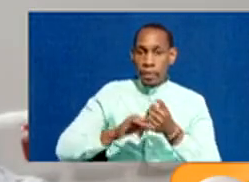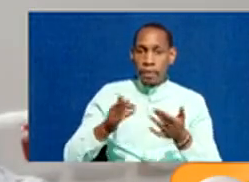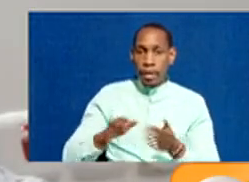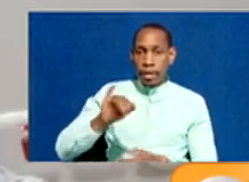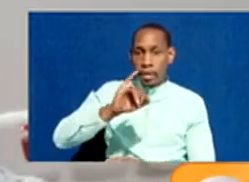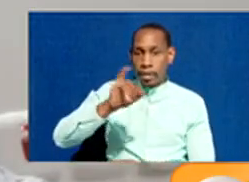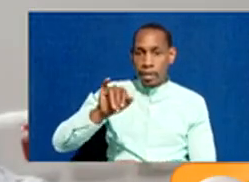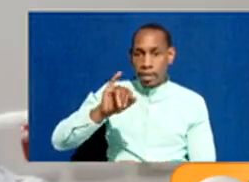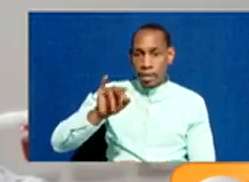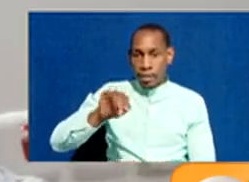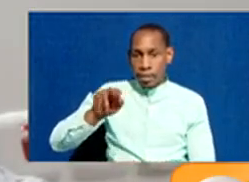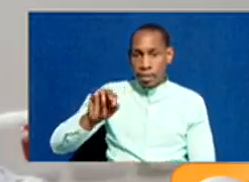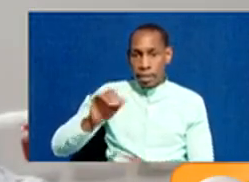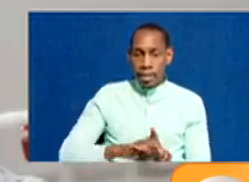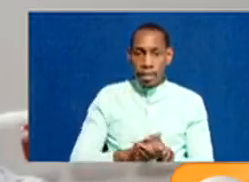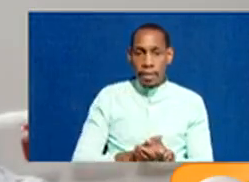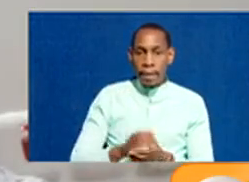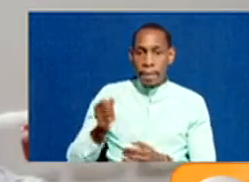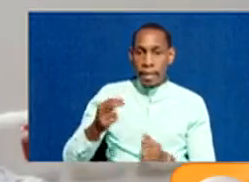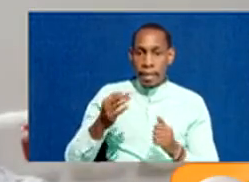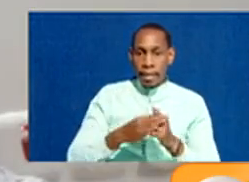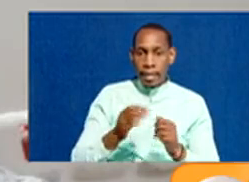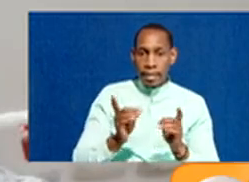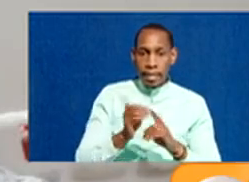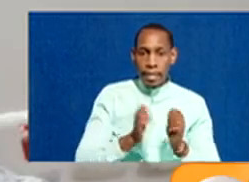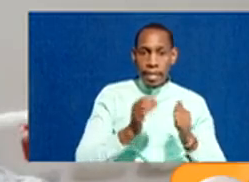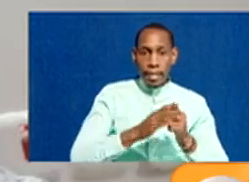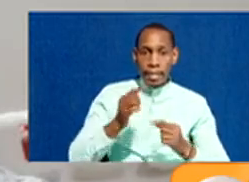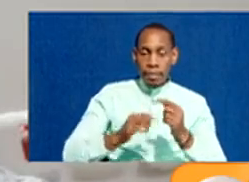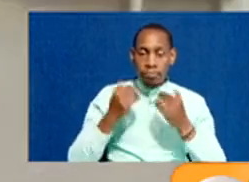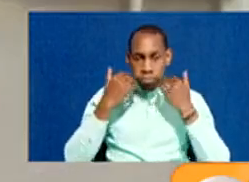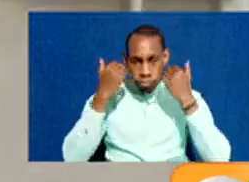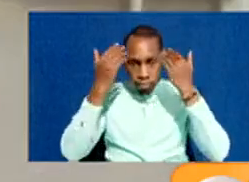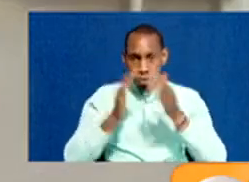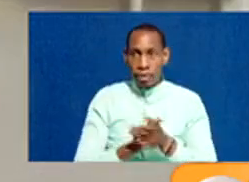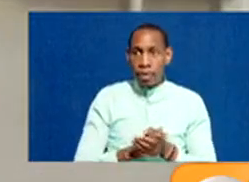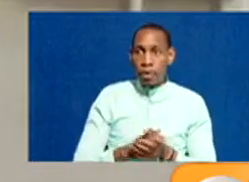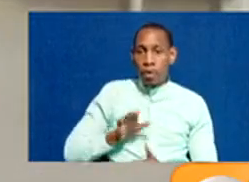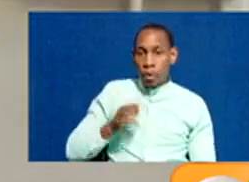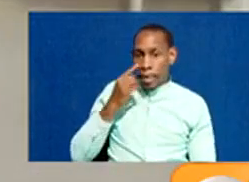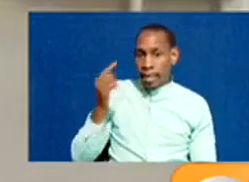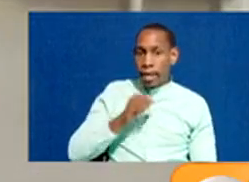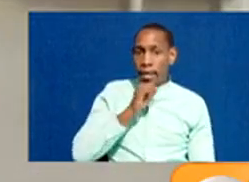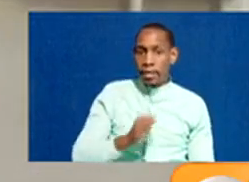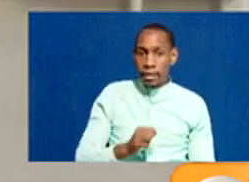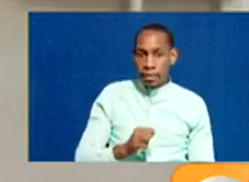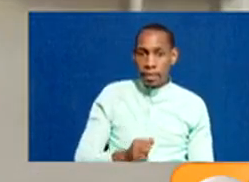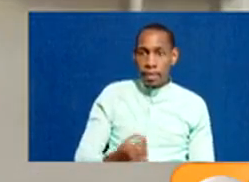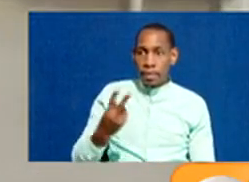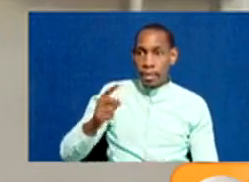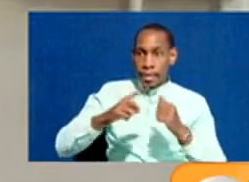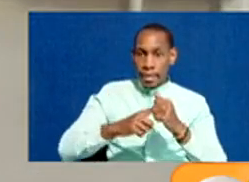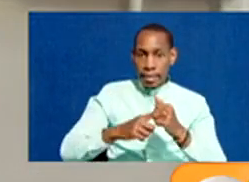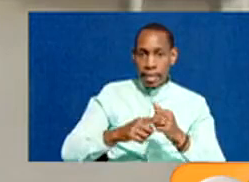Saudi Arabia tarehe 19 mwezi Agosti inazidi kumpa kiwewe. Miriam, ambaye alikuwa na umri wa miaka